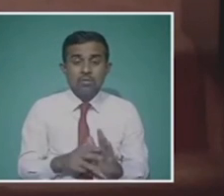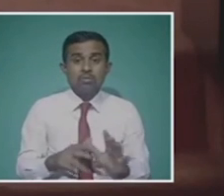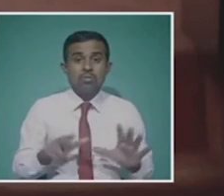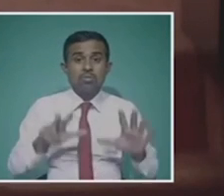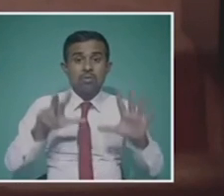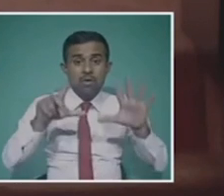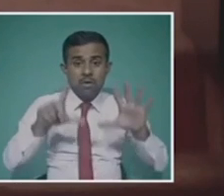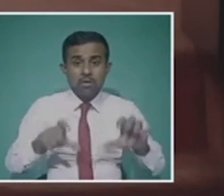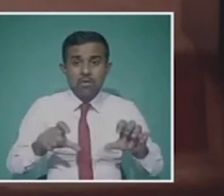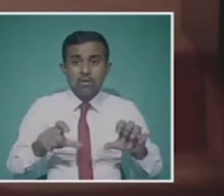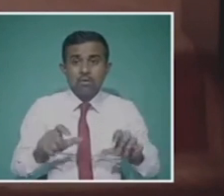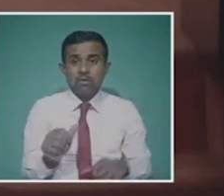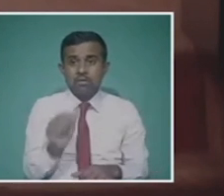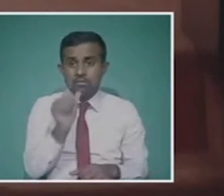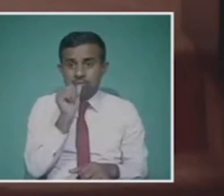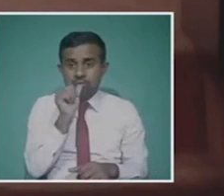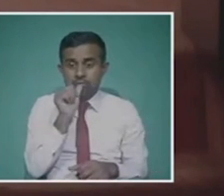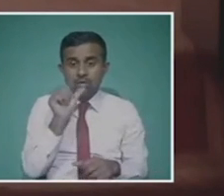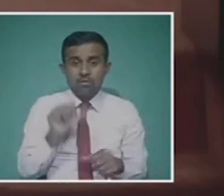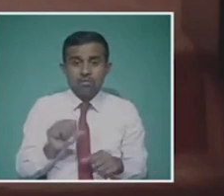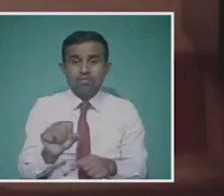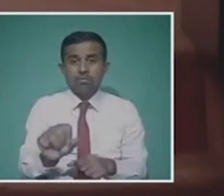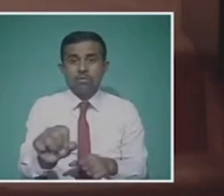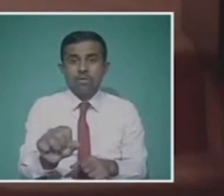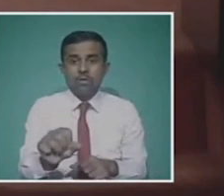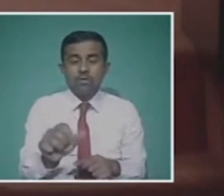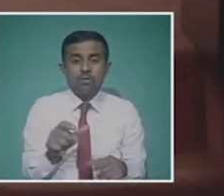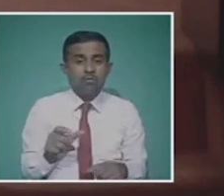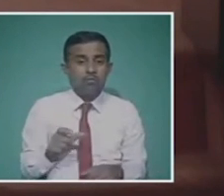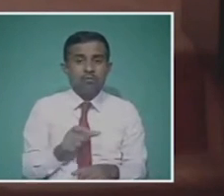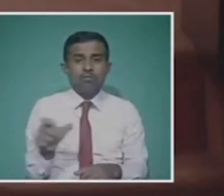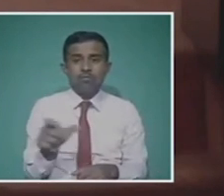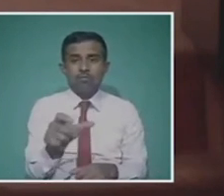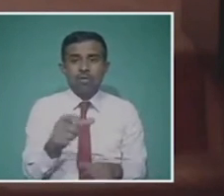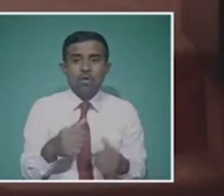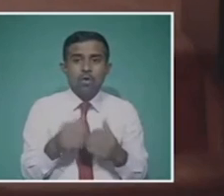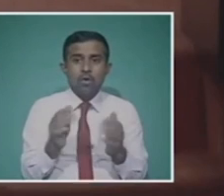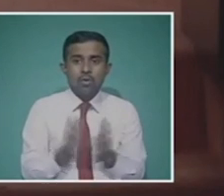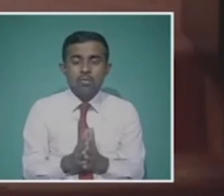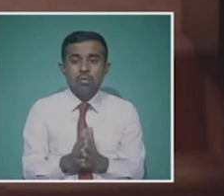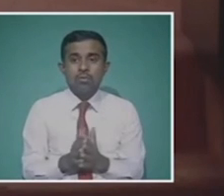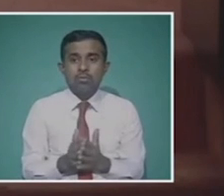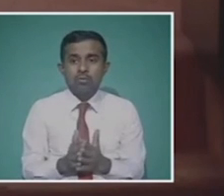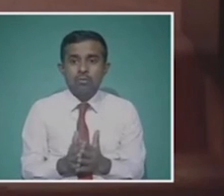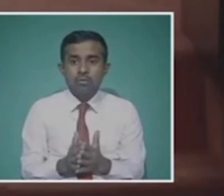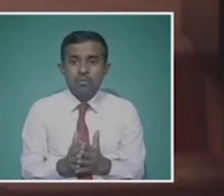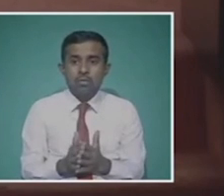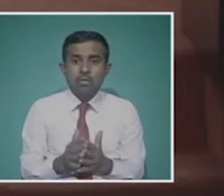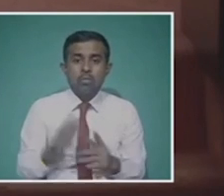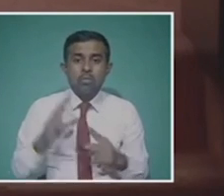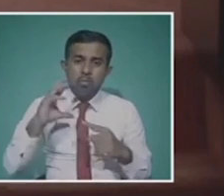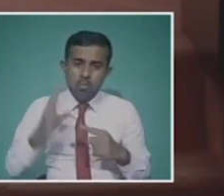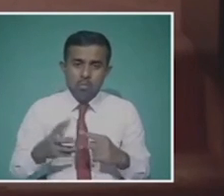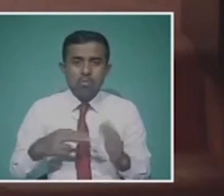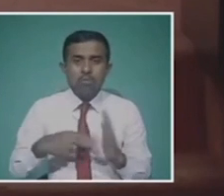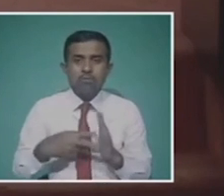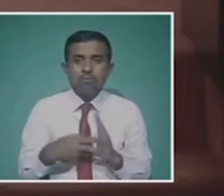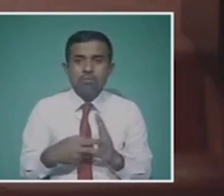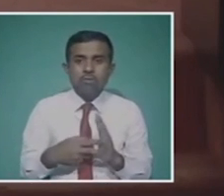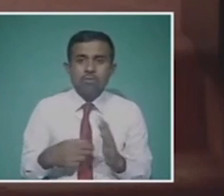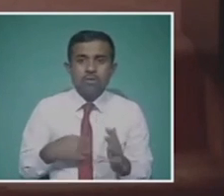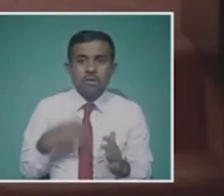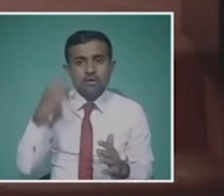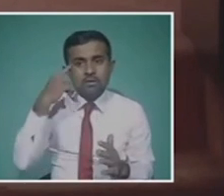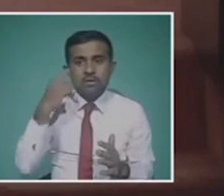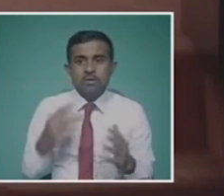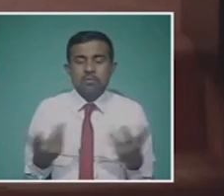යනකොට ජලබැසීම වාරි මාර්ගය මේ සියල් කොච්චර මෝඩ ව්‍යාපෘතියක්ද කියලා මට හිතා ගන්නත් බෑ.